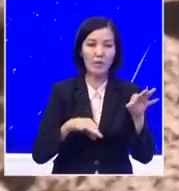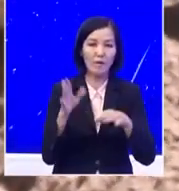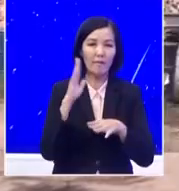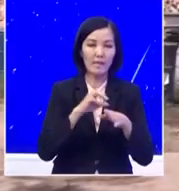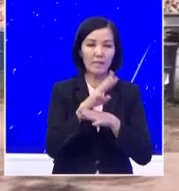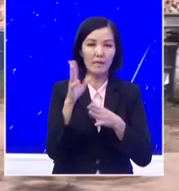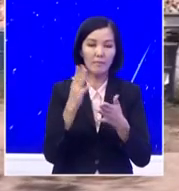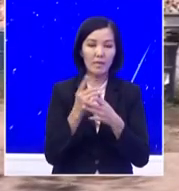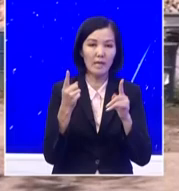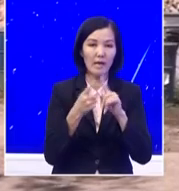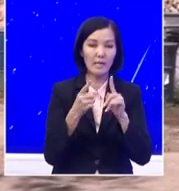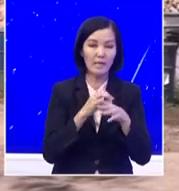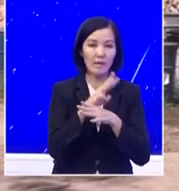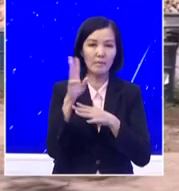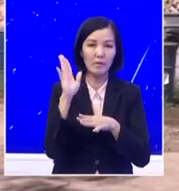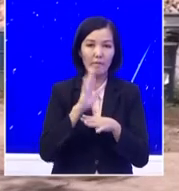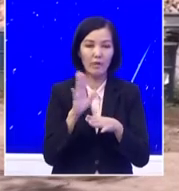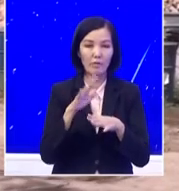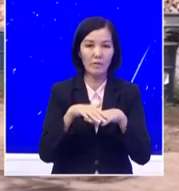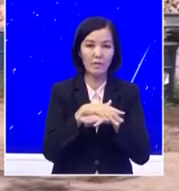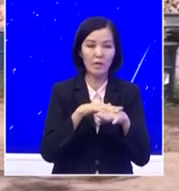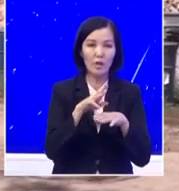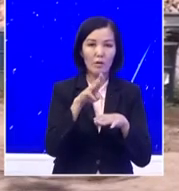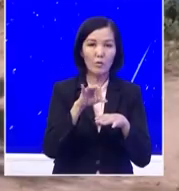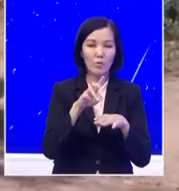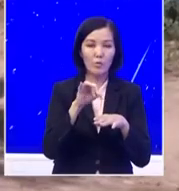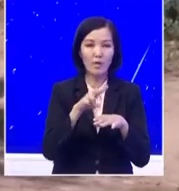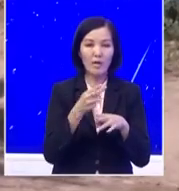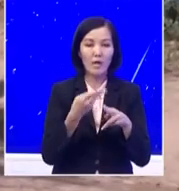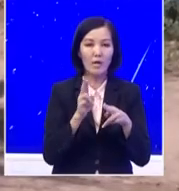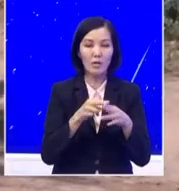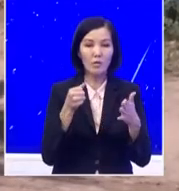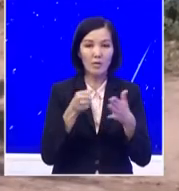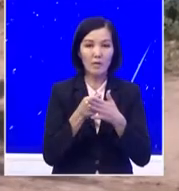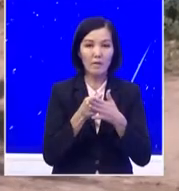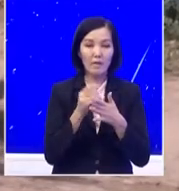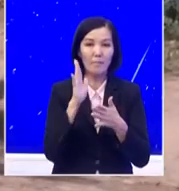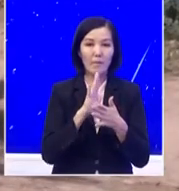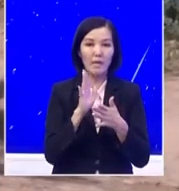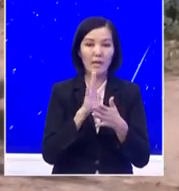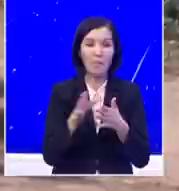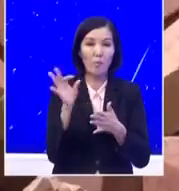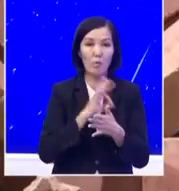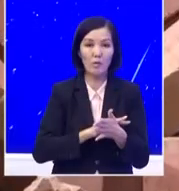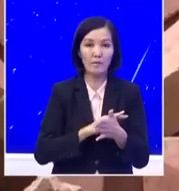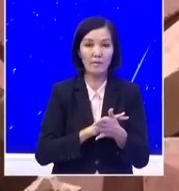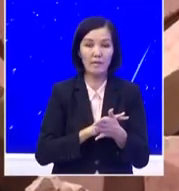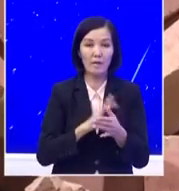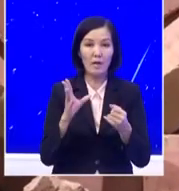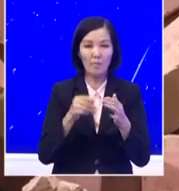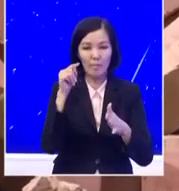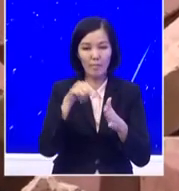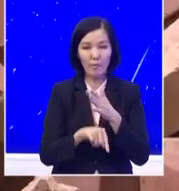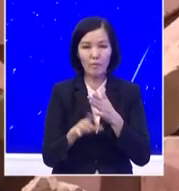водоснабжению. Один из них обеспечит водой население села Турар, которые до недавнего времени были вынуждены пользоваться колодезной водой.